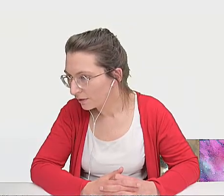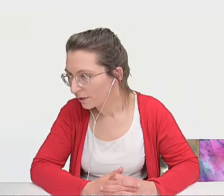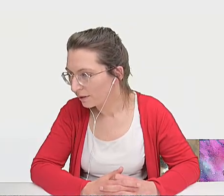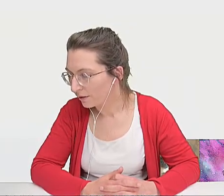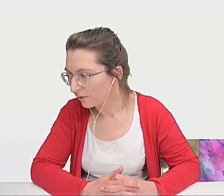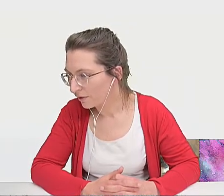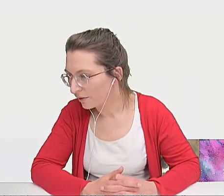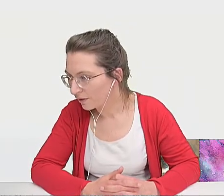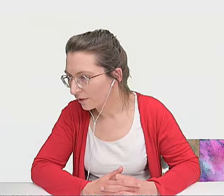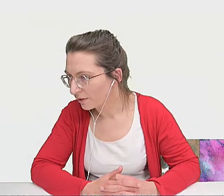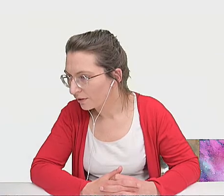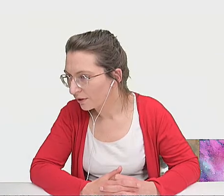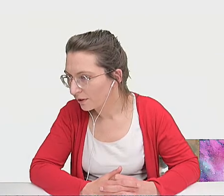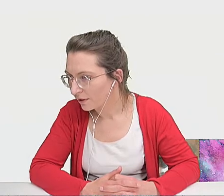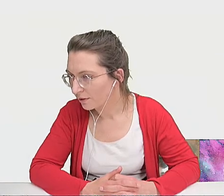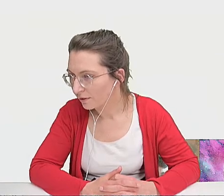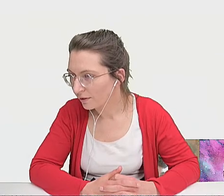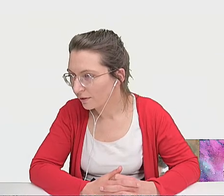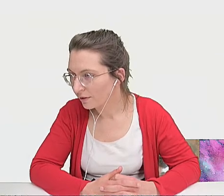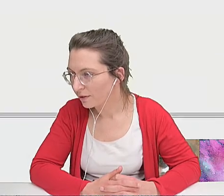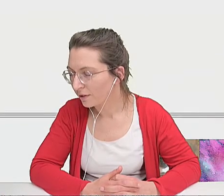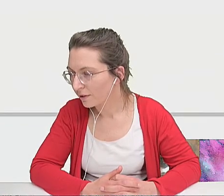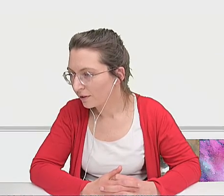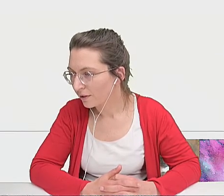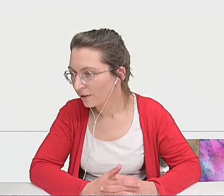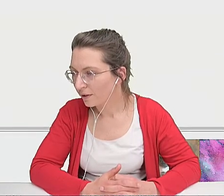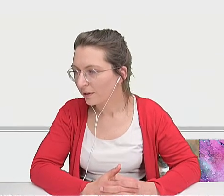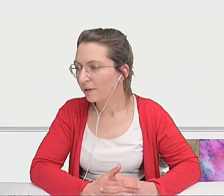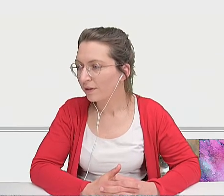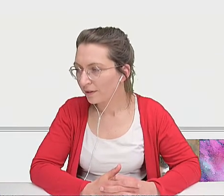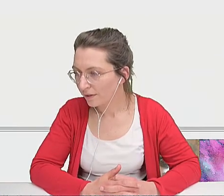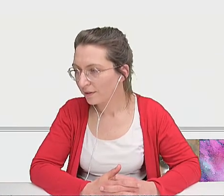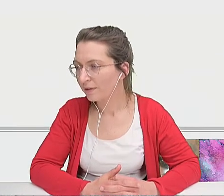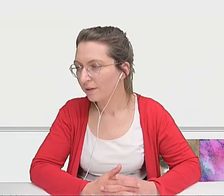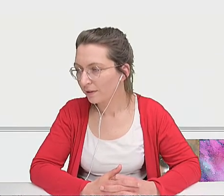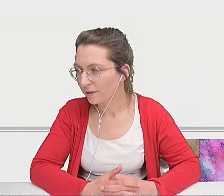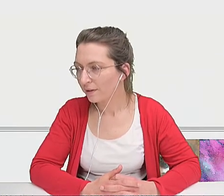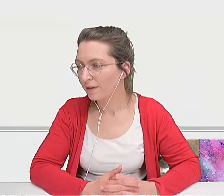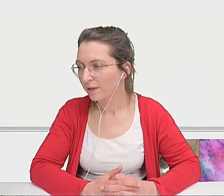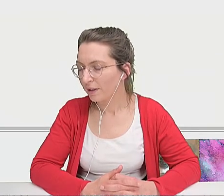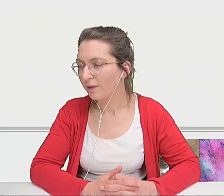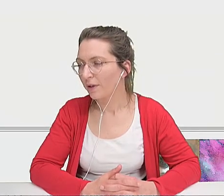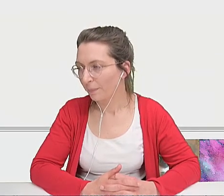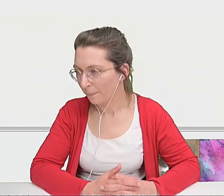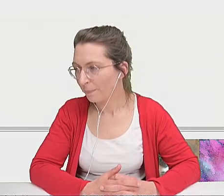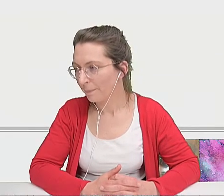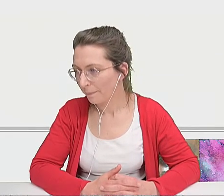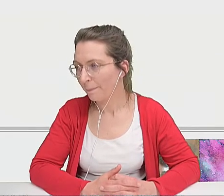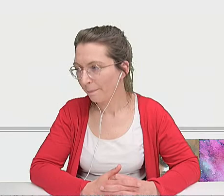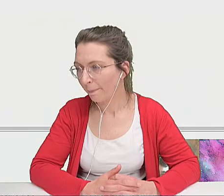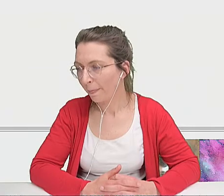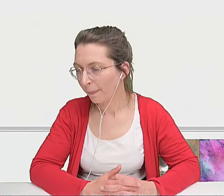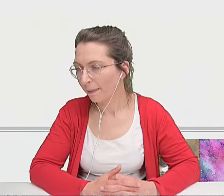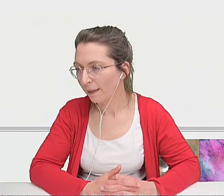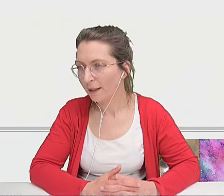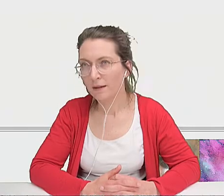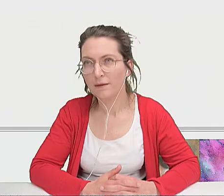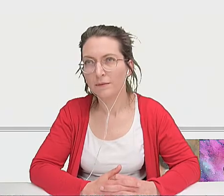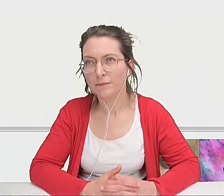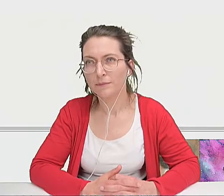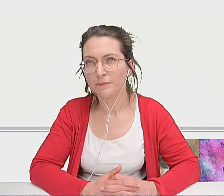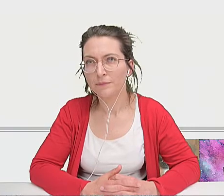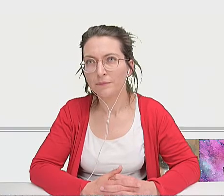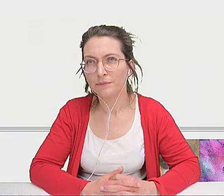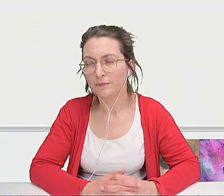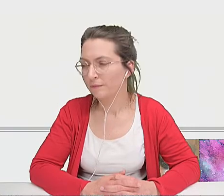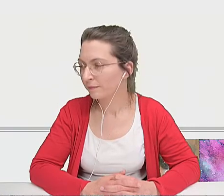die Schleifen. Ja, ist dritte, ne? Hier zum Beispiel ist auch nochmal erklärt, wie man Schleifen verwendet. Das heißt, wir haben in den